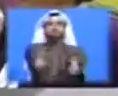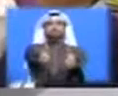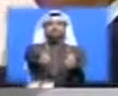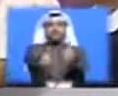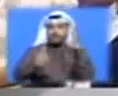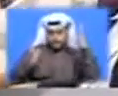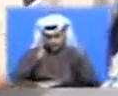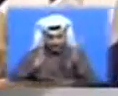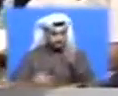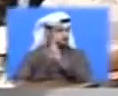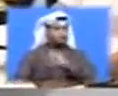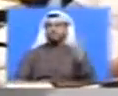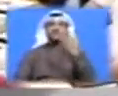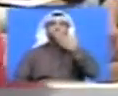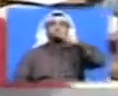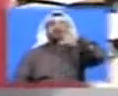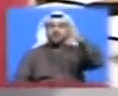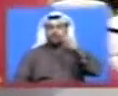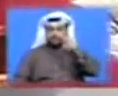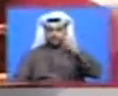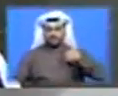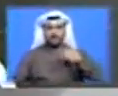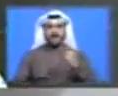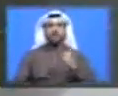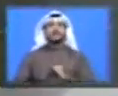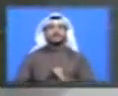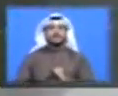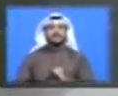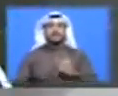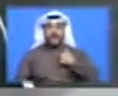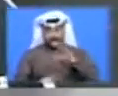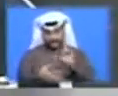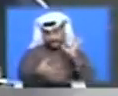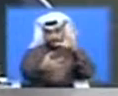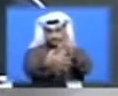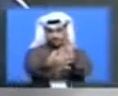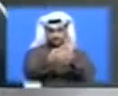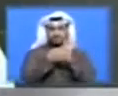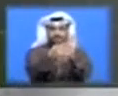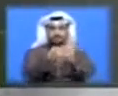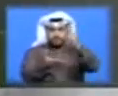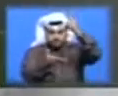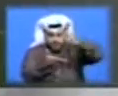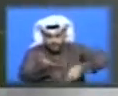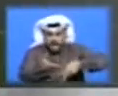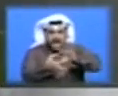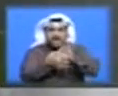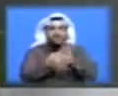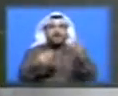بالتعاون مع الجهات الحكومية المعنية الأخرى. يعني كان هناك اتفاقية بيننا وبين وكالة